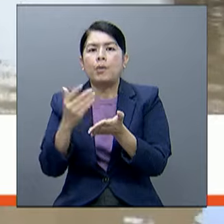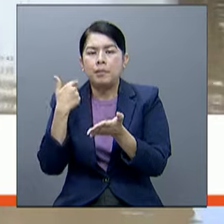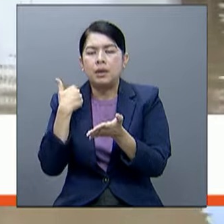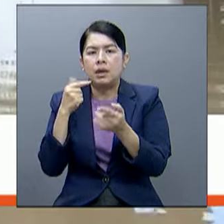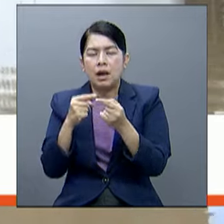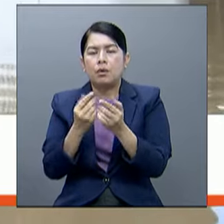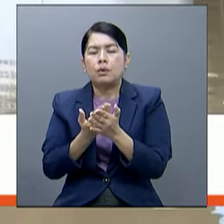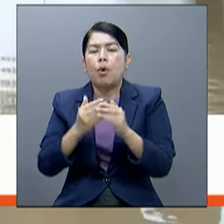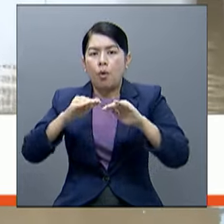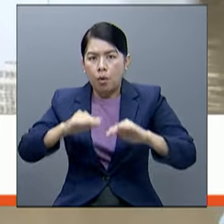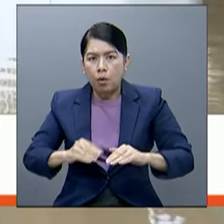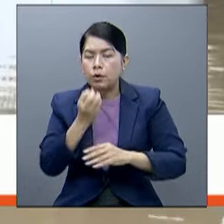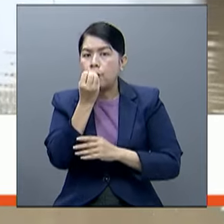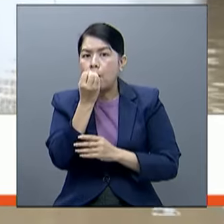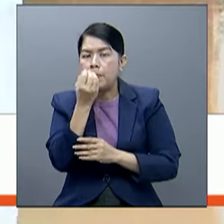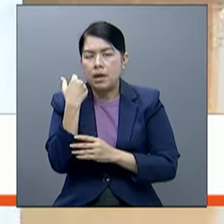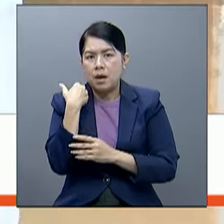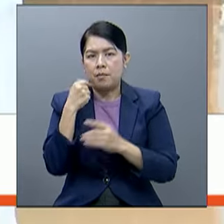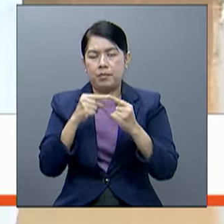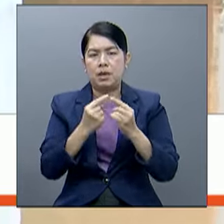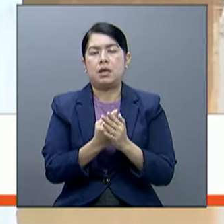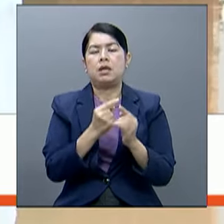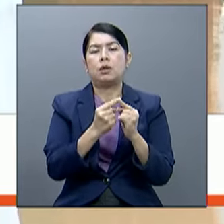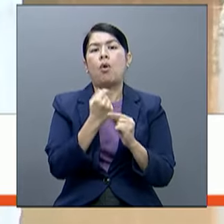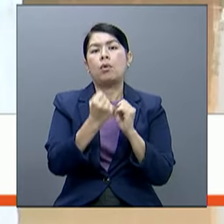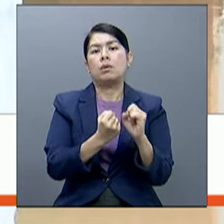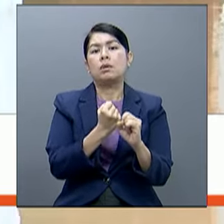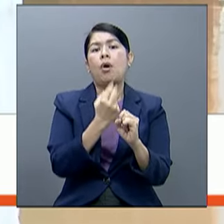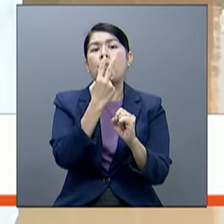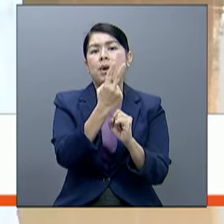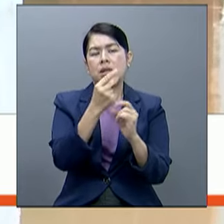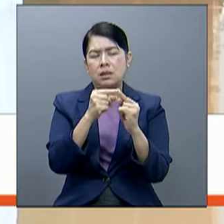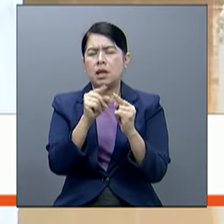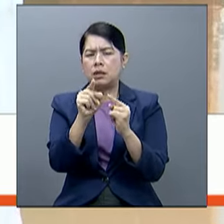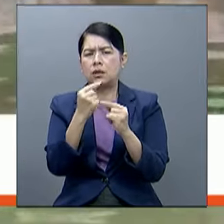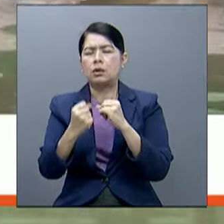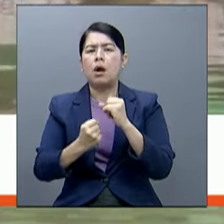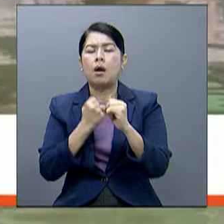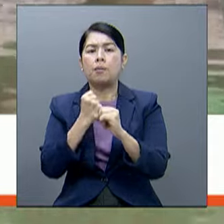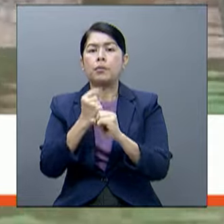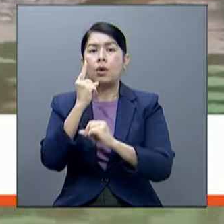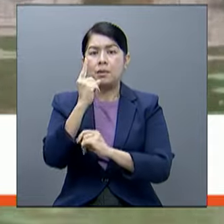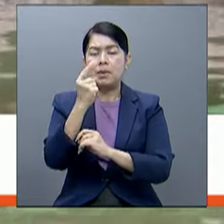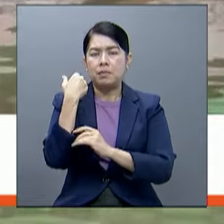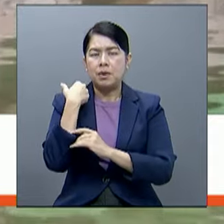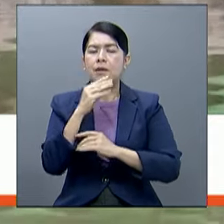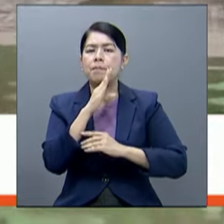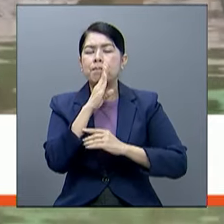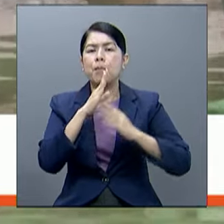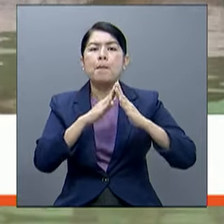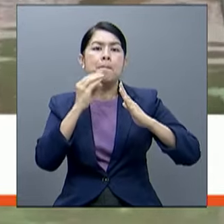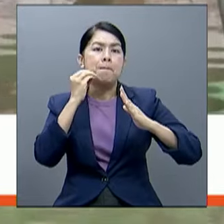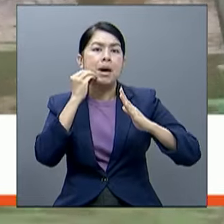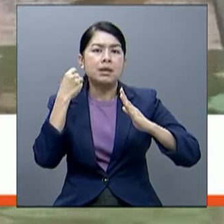คงที่ร้อยละ 2ต่อปีนาน 6เดือนกรณีที่บ้านที่จำนองกับธนาคารเนี่ยเสียหายสามารถติดต่อประนอม